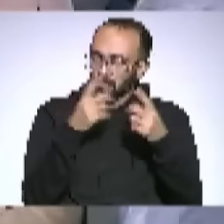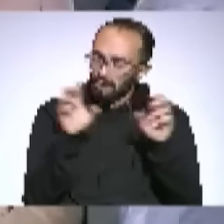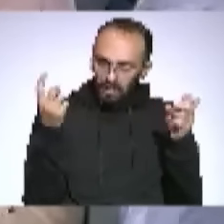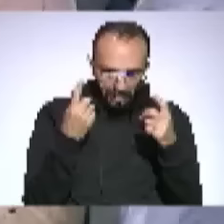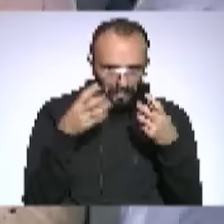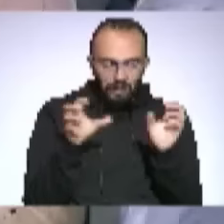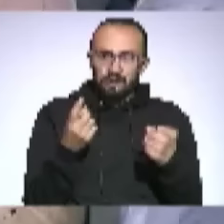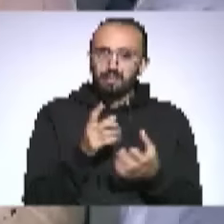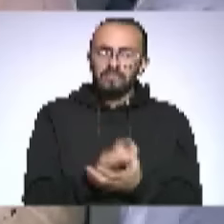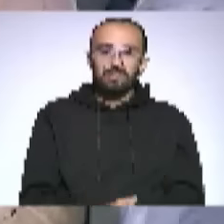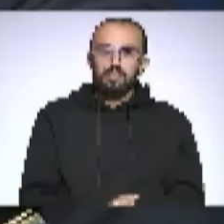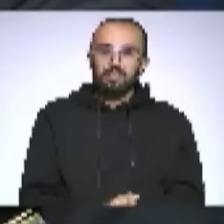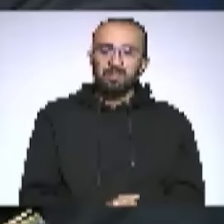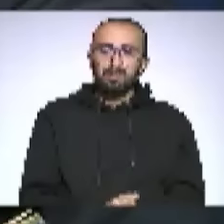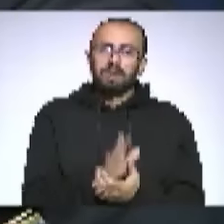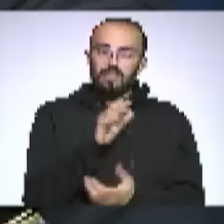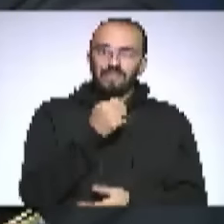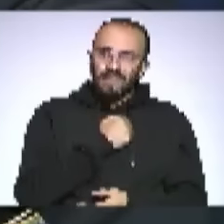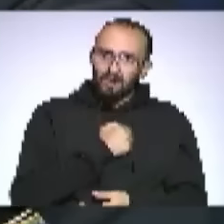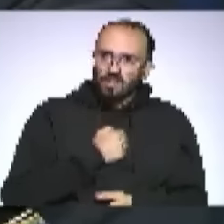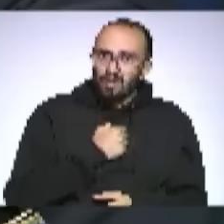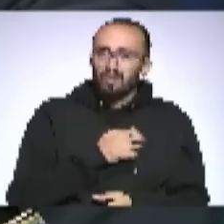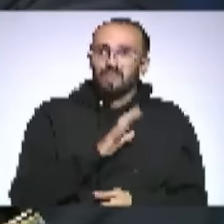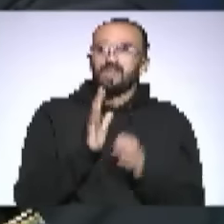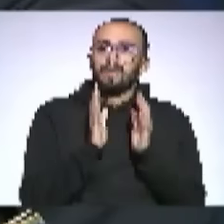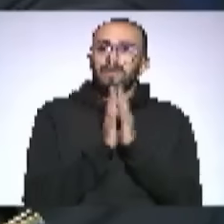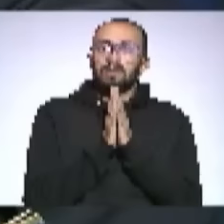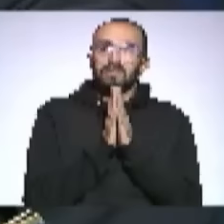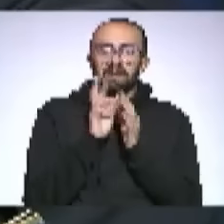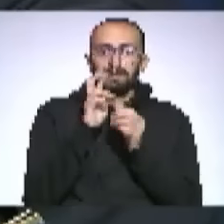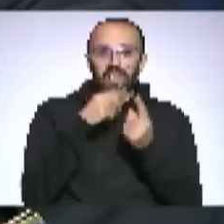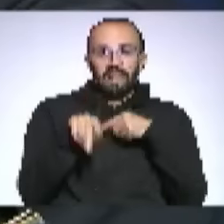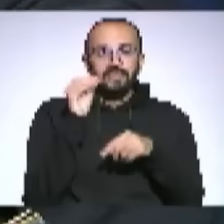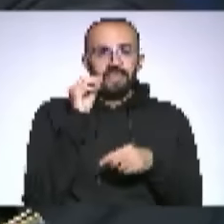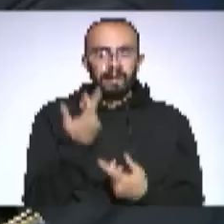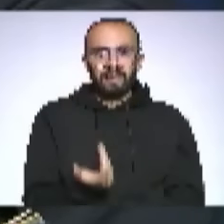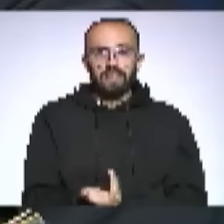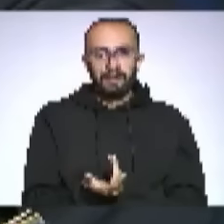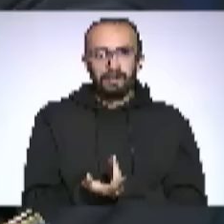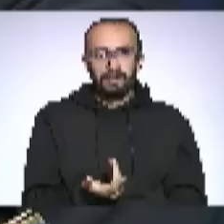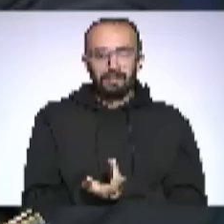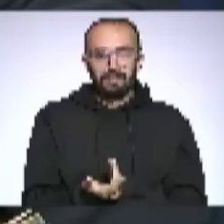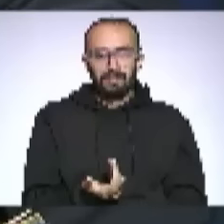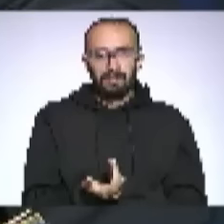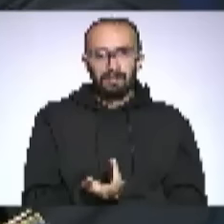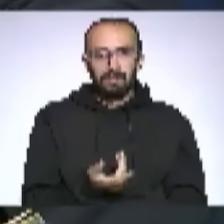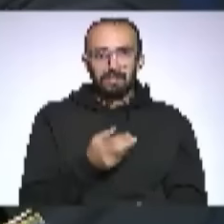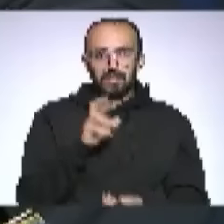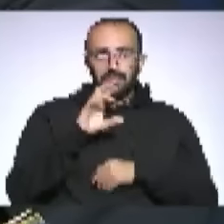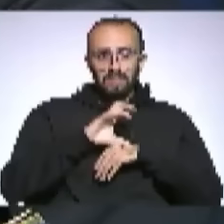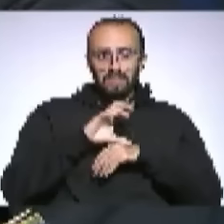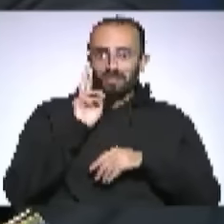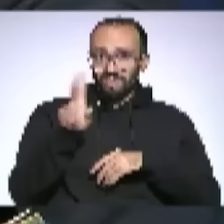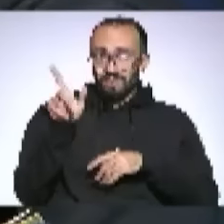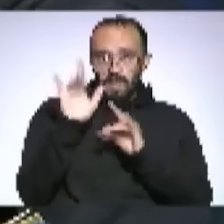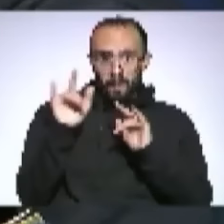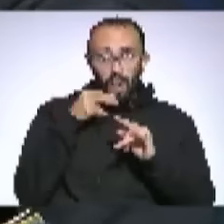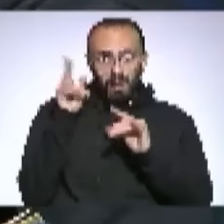عنه يعني سوري الكنيسه ترجعها له ازاي الكنيسه شايفه انه تايب